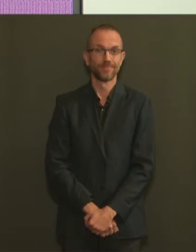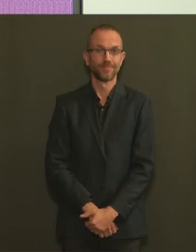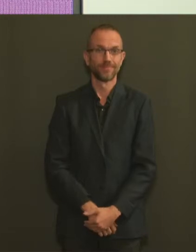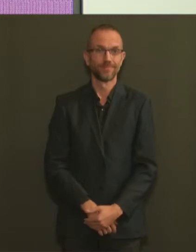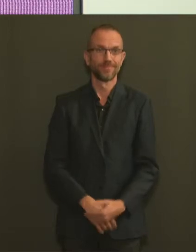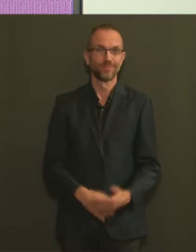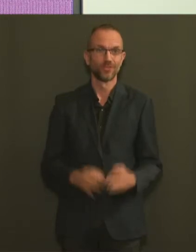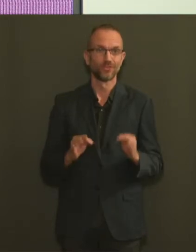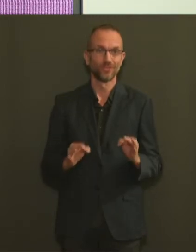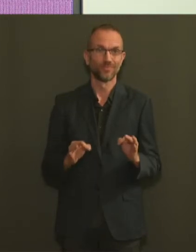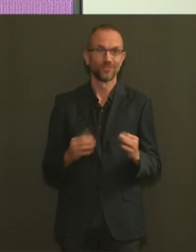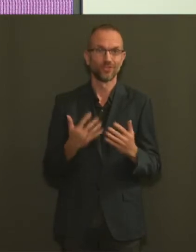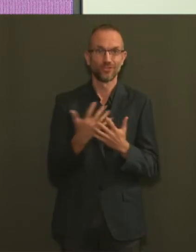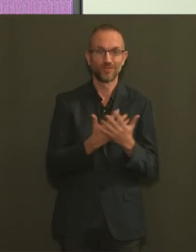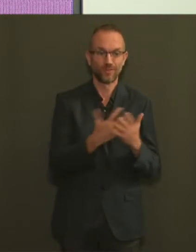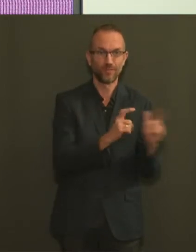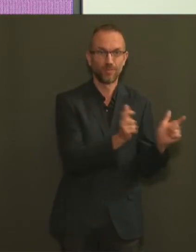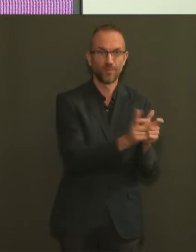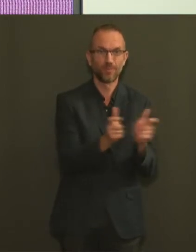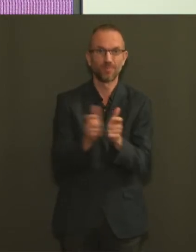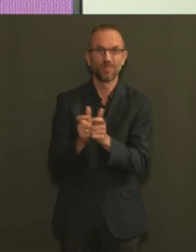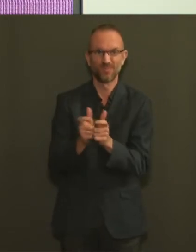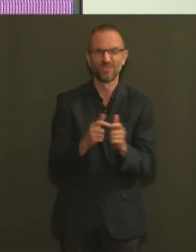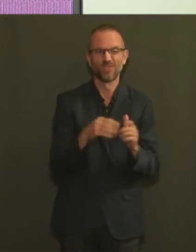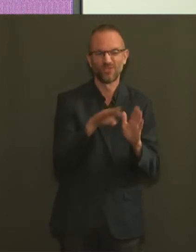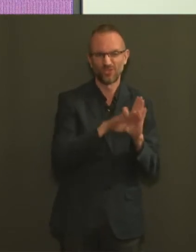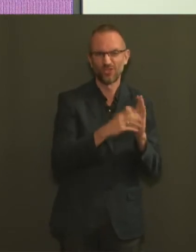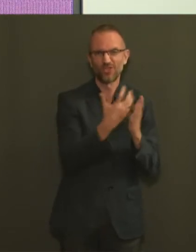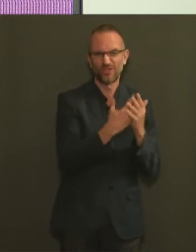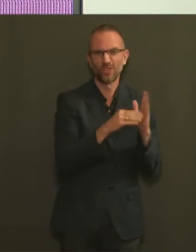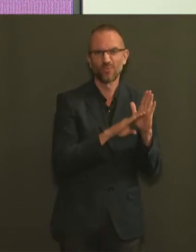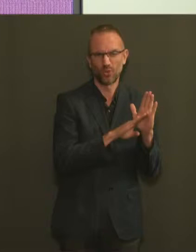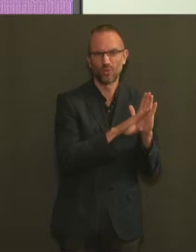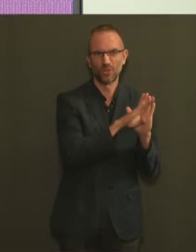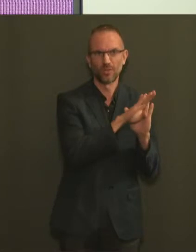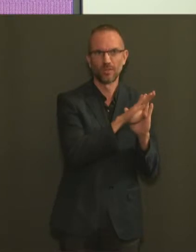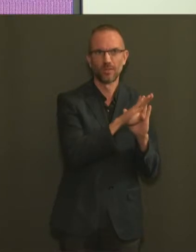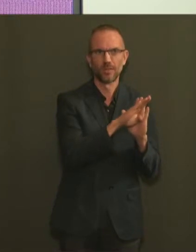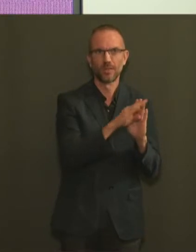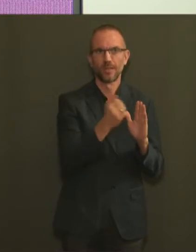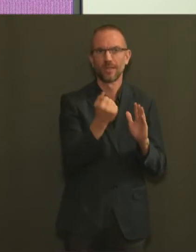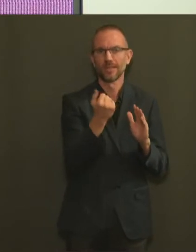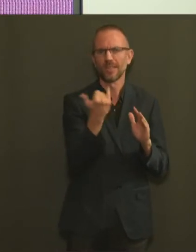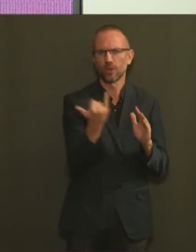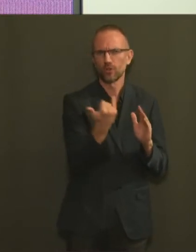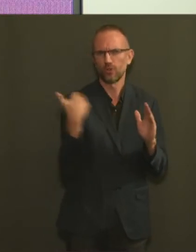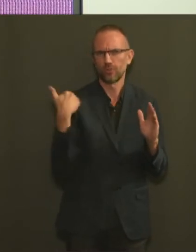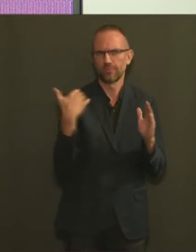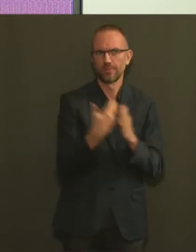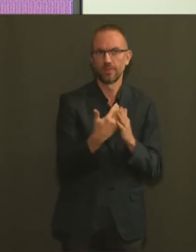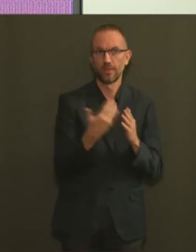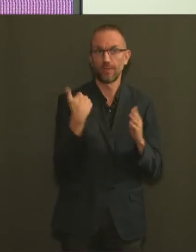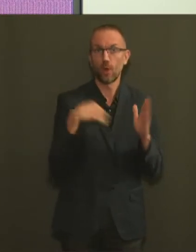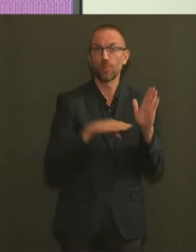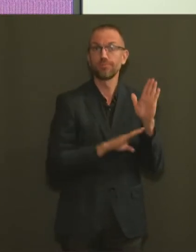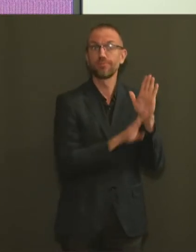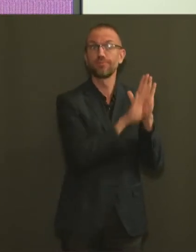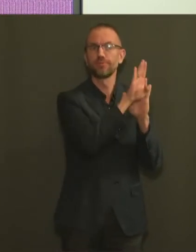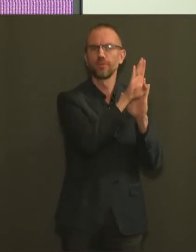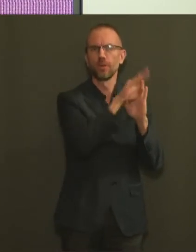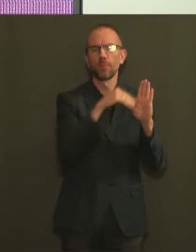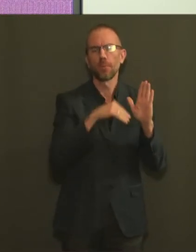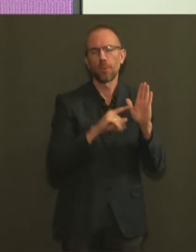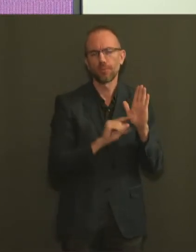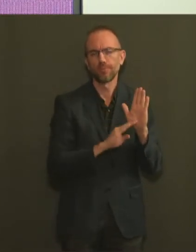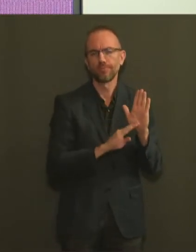continue d'augmenter mais depuis quelques jours elle n'augmente pas plus vite ceci